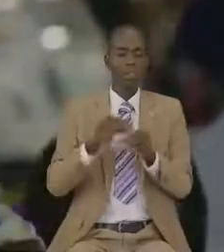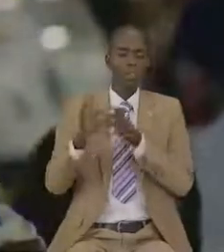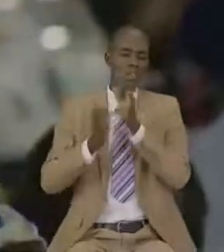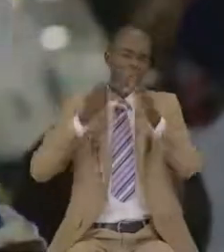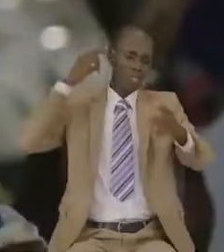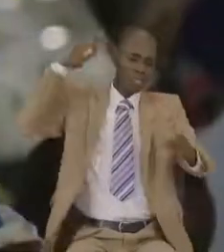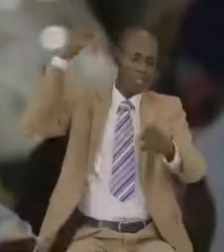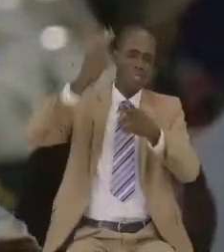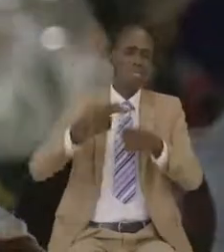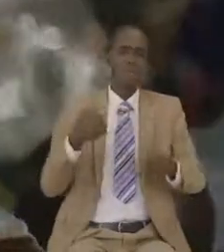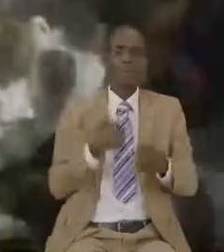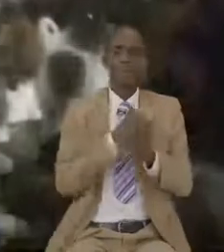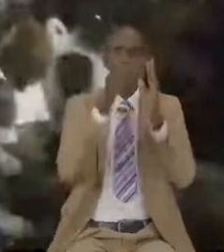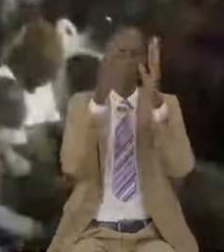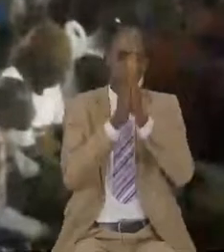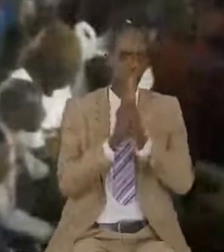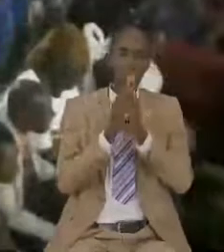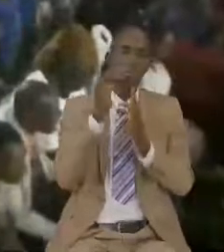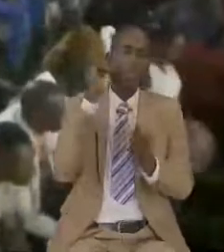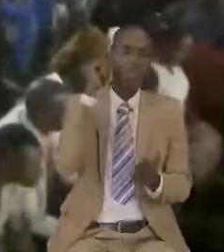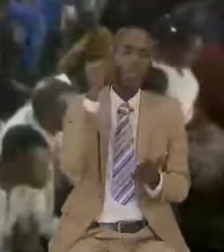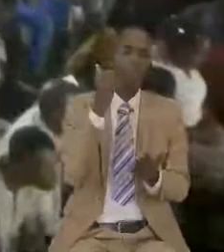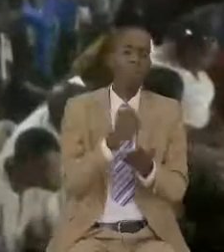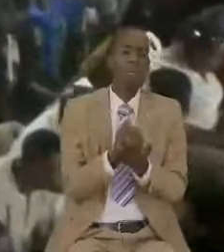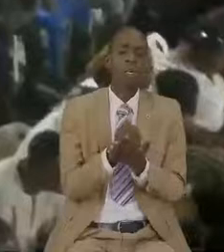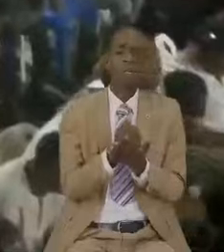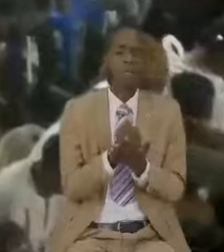Jésus, nous prions.